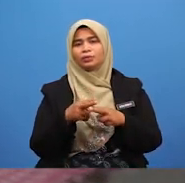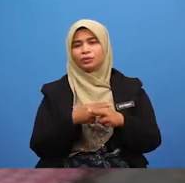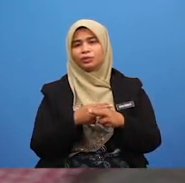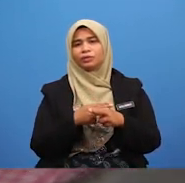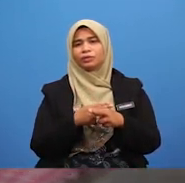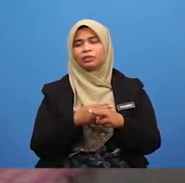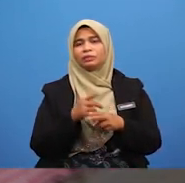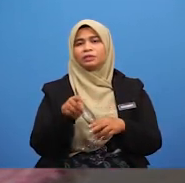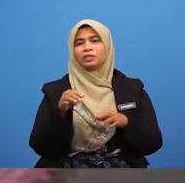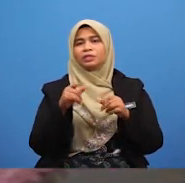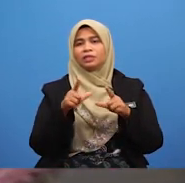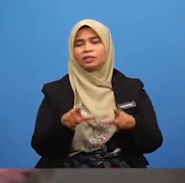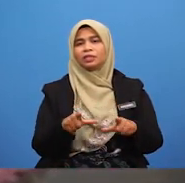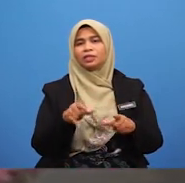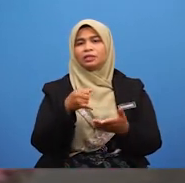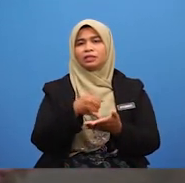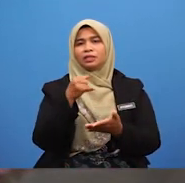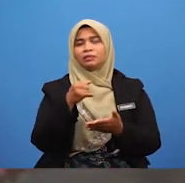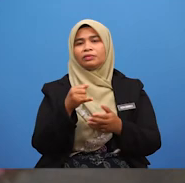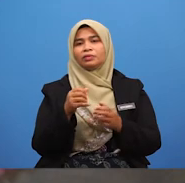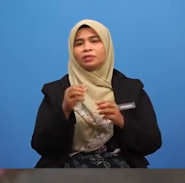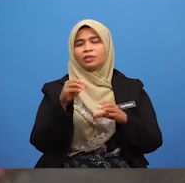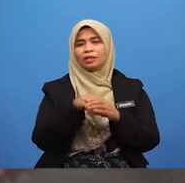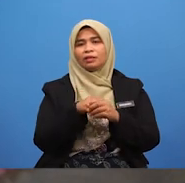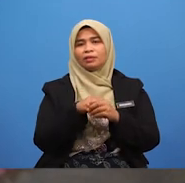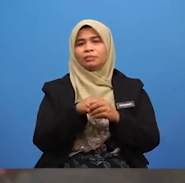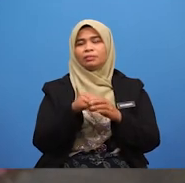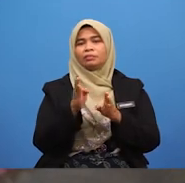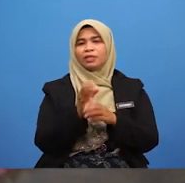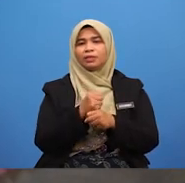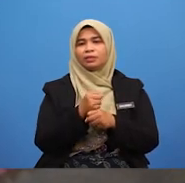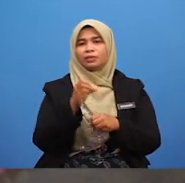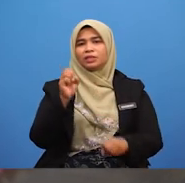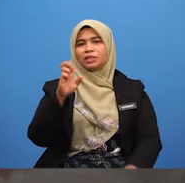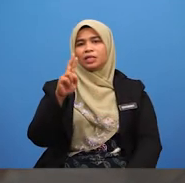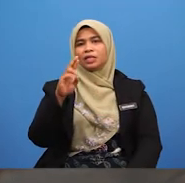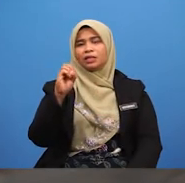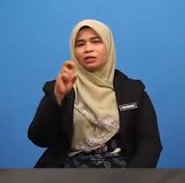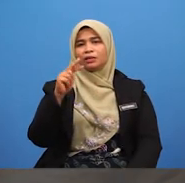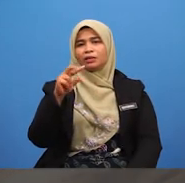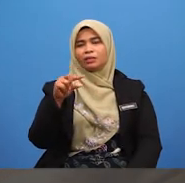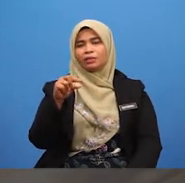yang berlipat di hujung tepi fabrik dan diikuti dengan